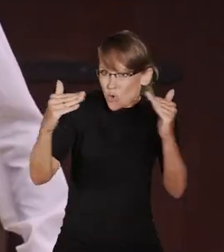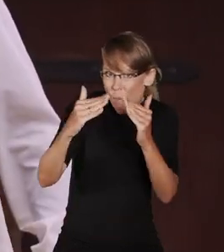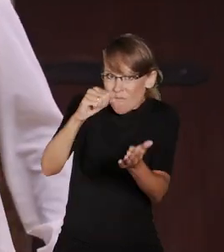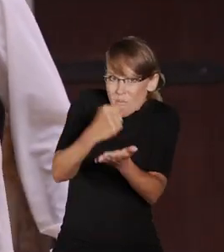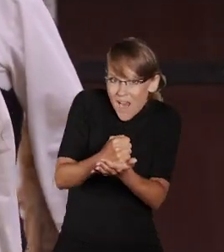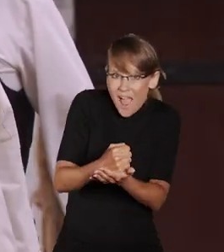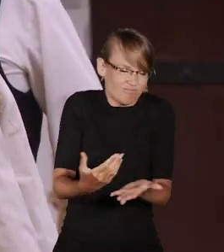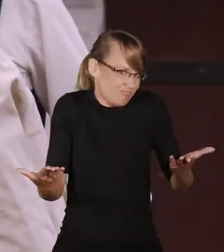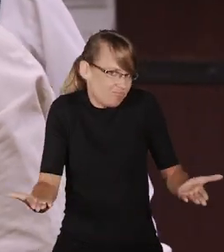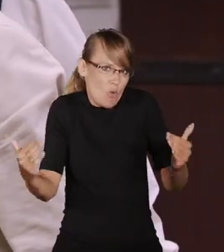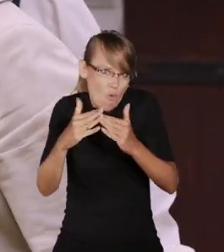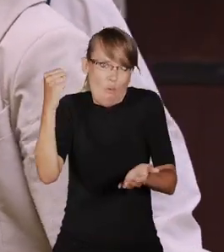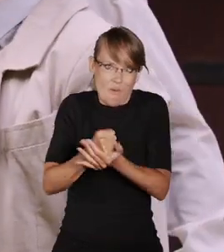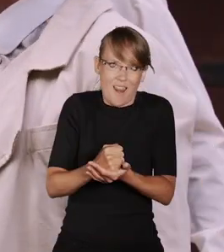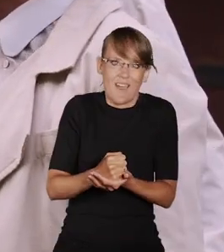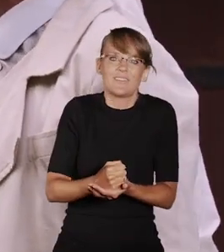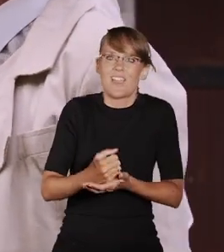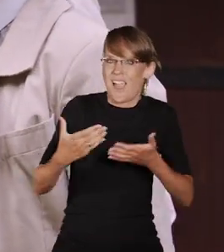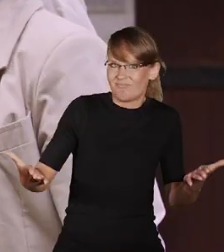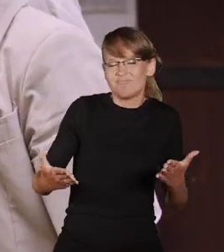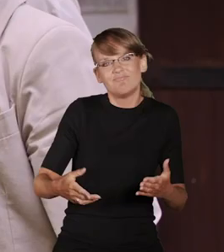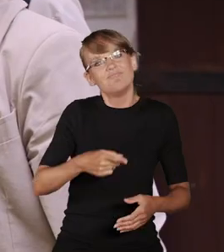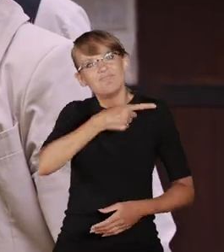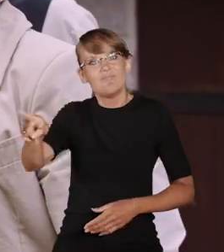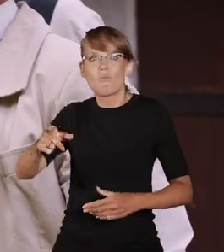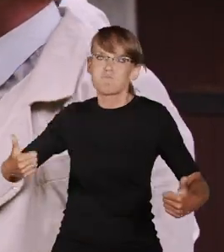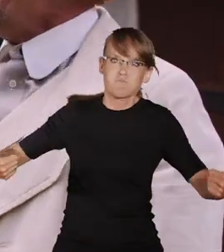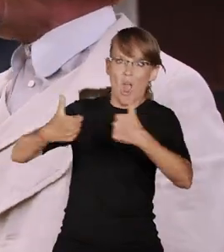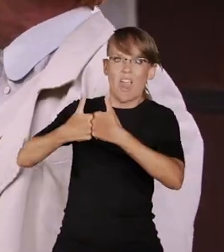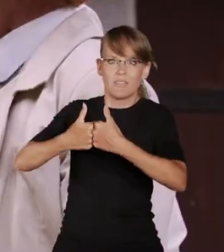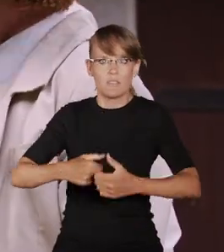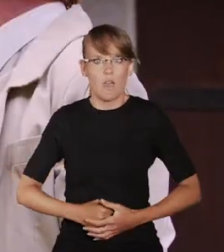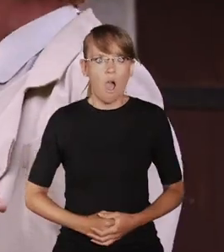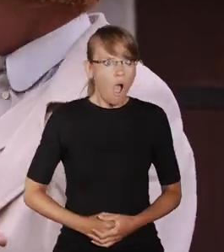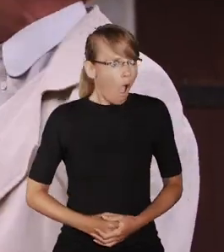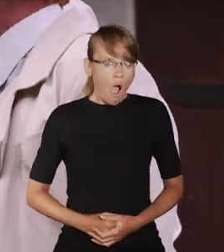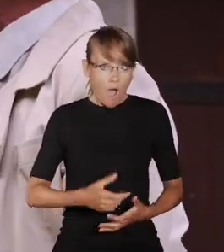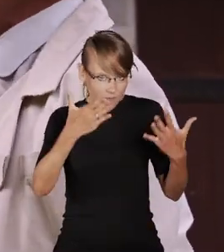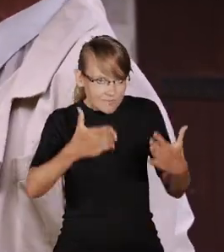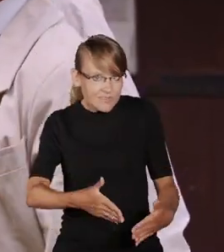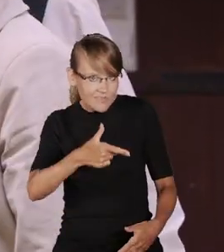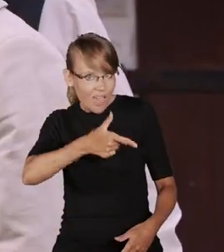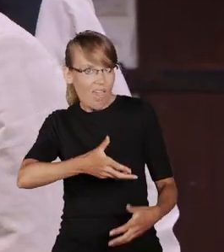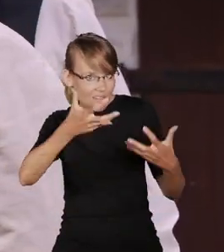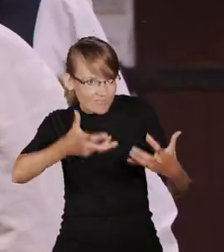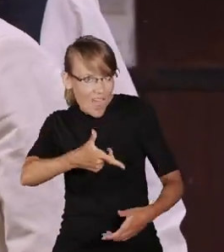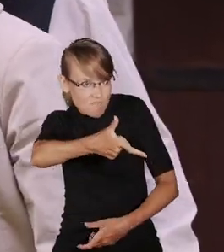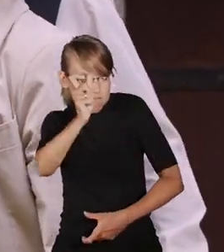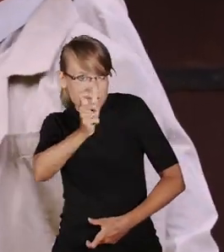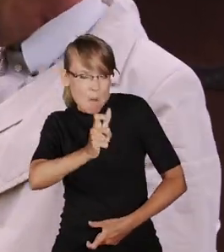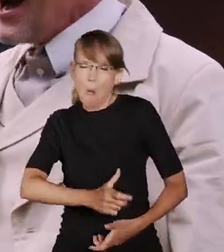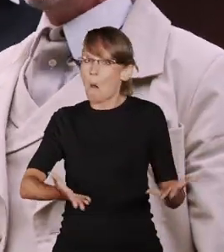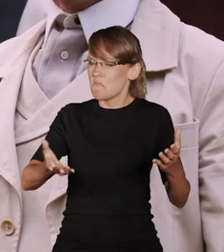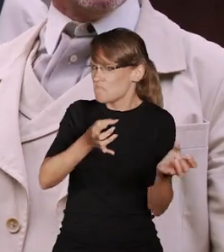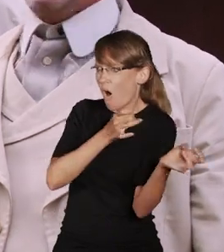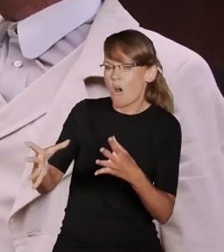Czas skończyć z przesądami, że tylko mężczyzna musi płacić krwią za zniewagę. Jak równouprawnienie, to równouprawnienie.